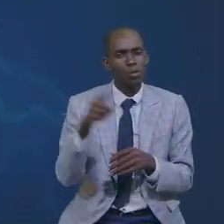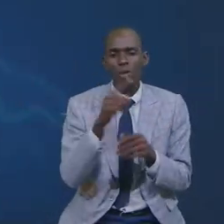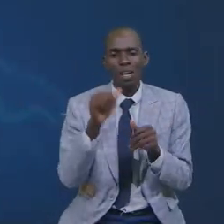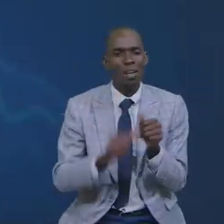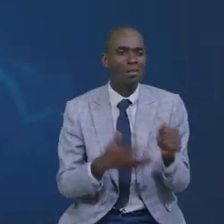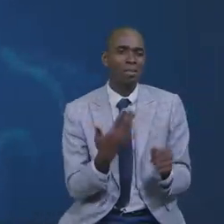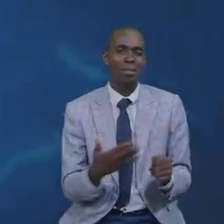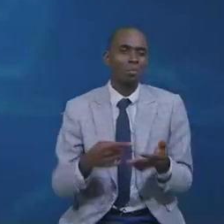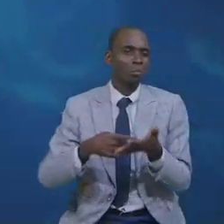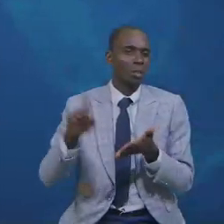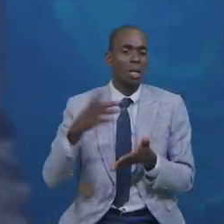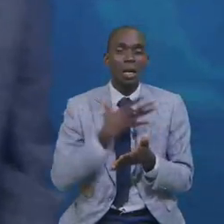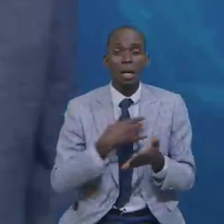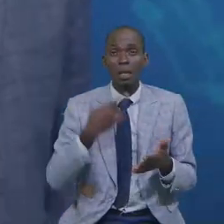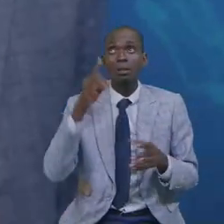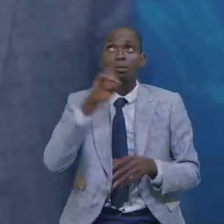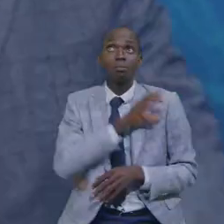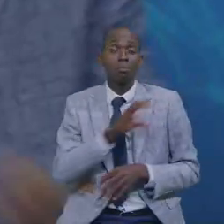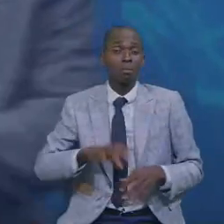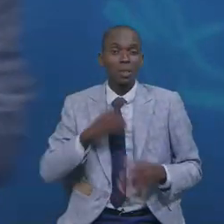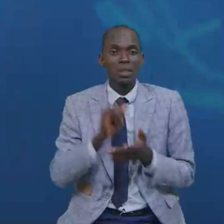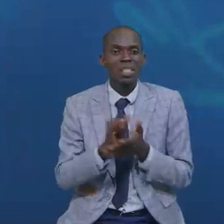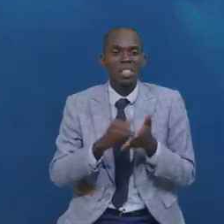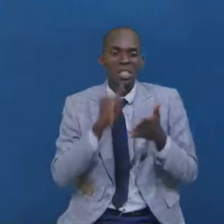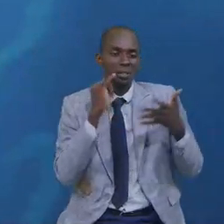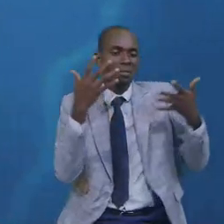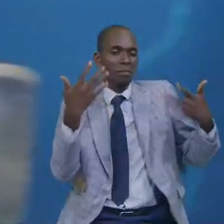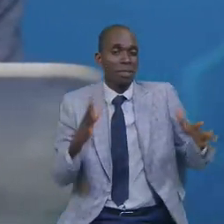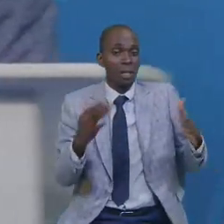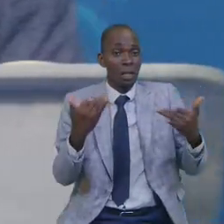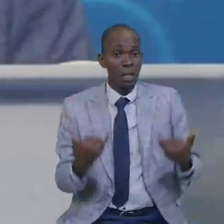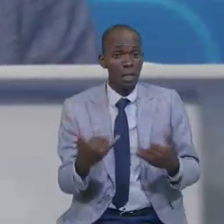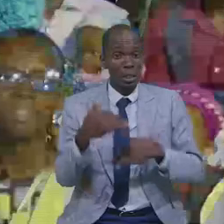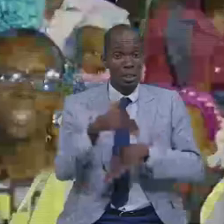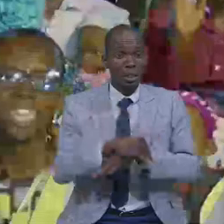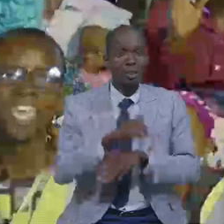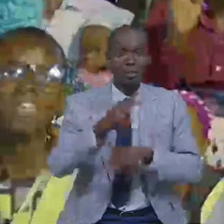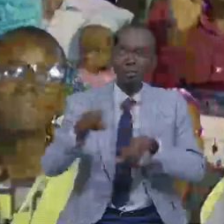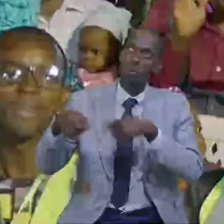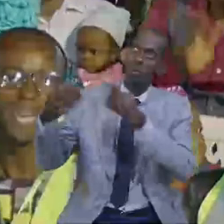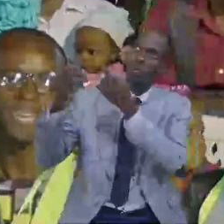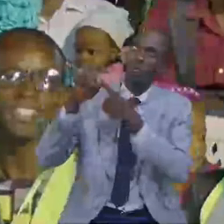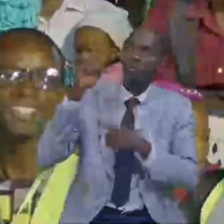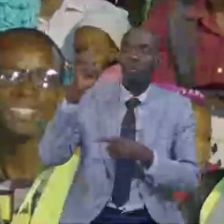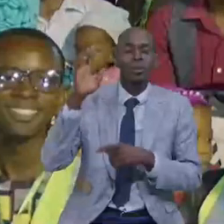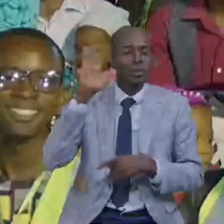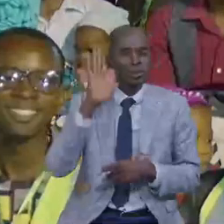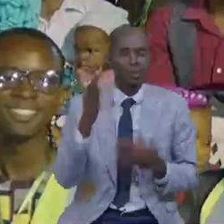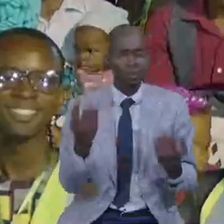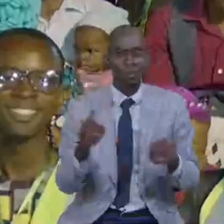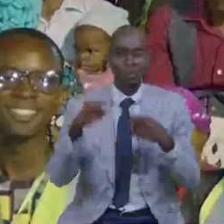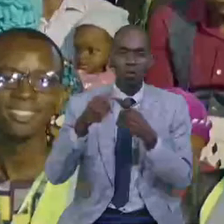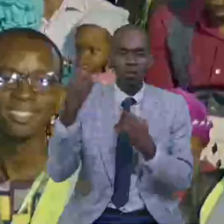et il dit c'est tout est accompli maintenant tu peux venir ce soir tu vas venir